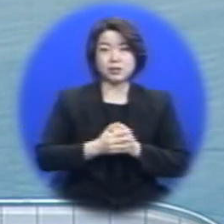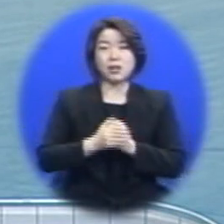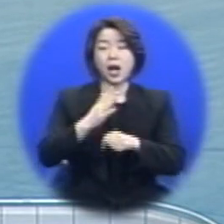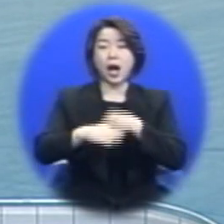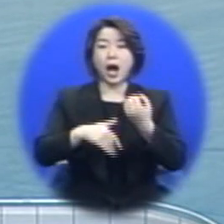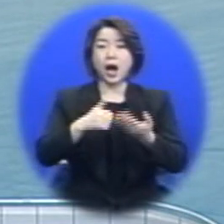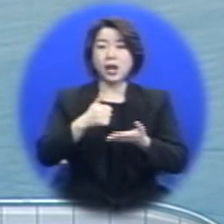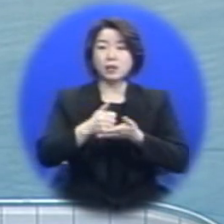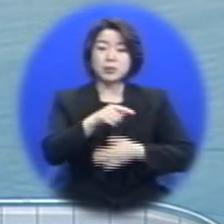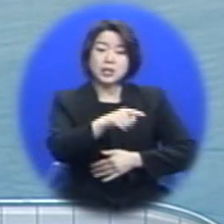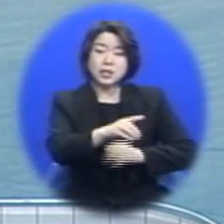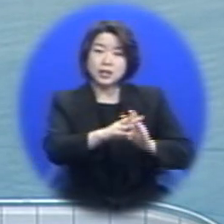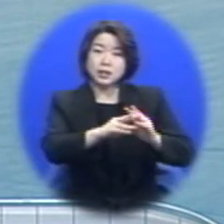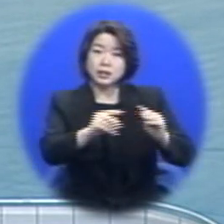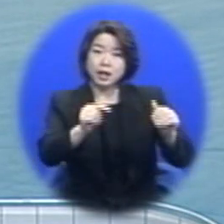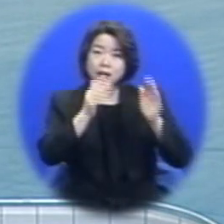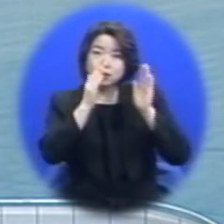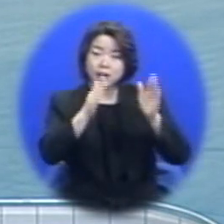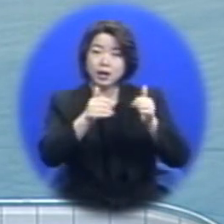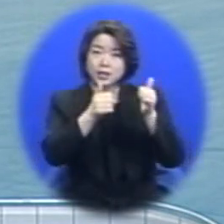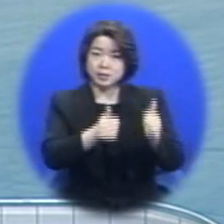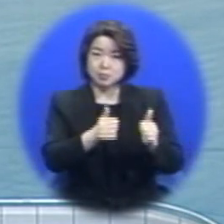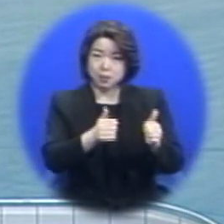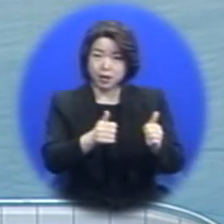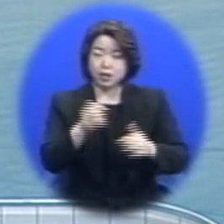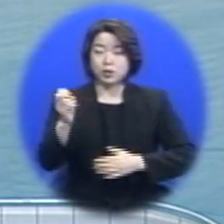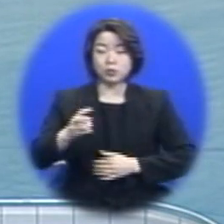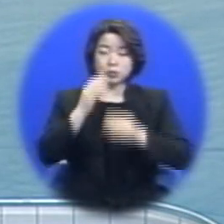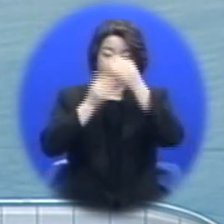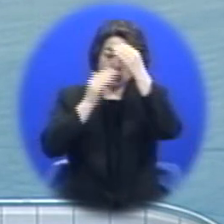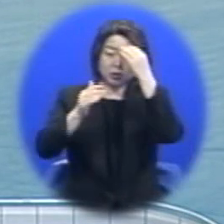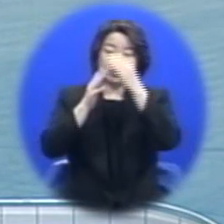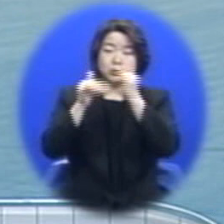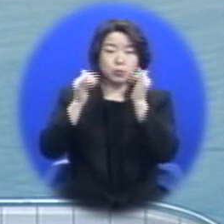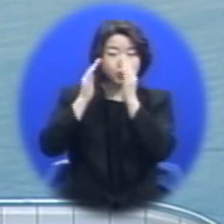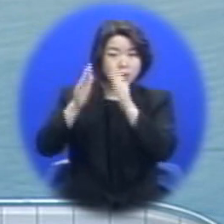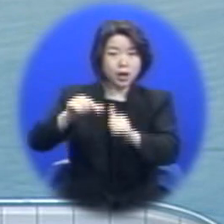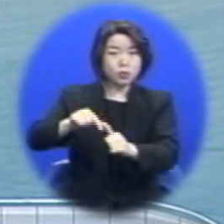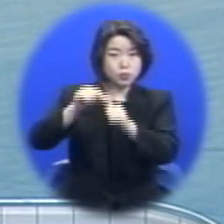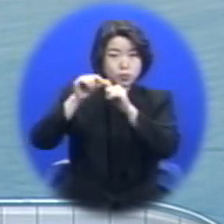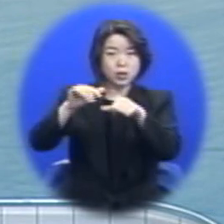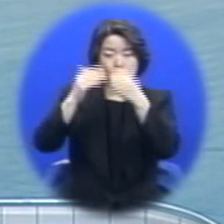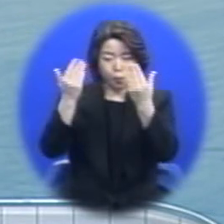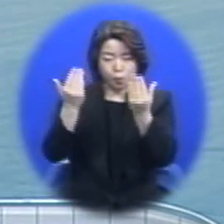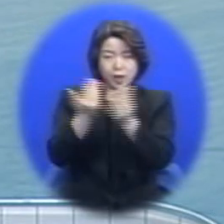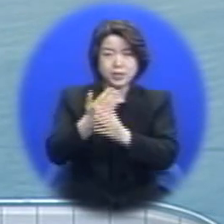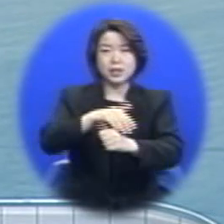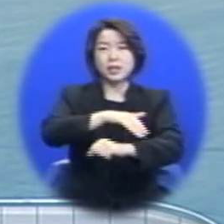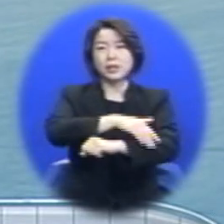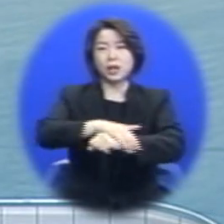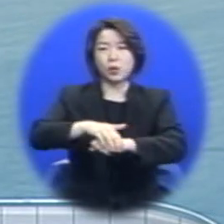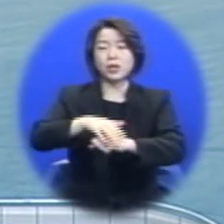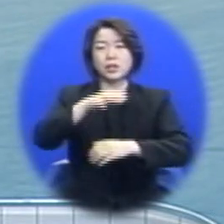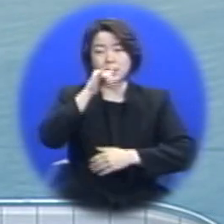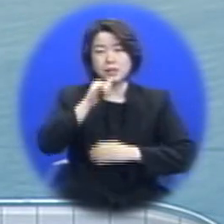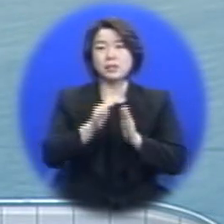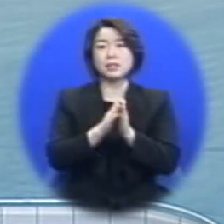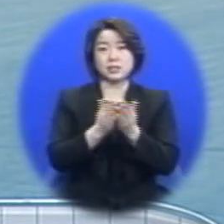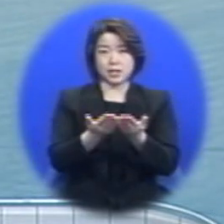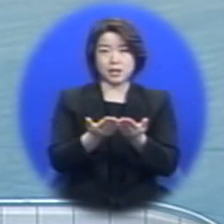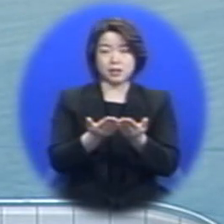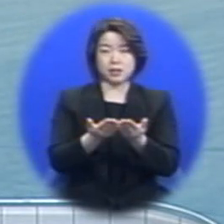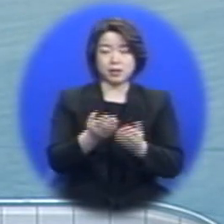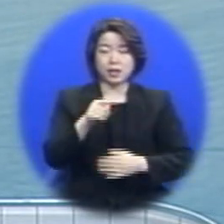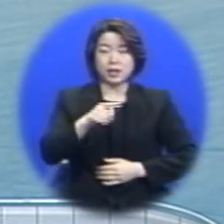땅을 향한 심판과 그리고 성도들을 향한 구원에 대한 완전한 계획이 담겨져 있는 책이었습니다.